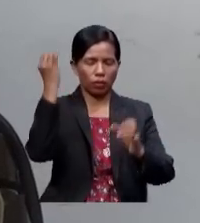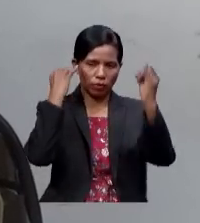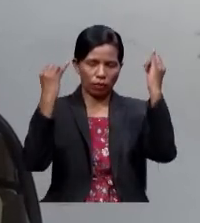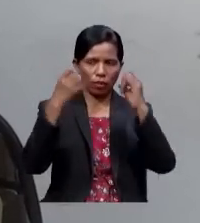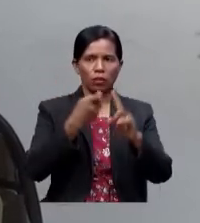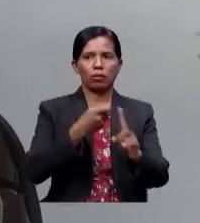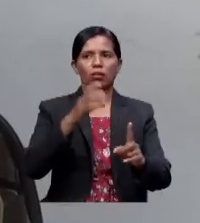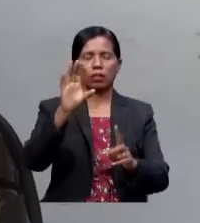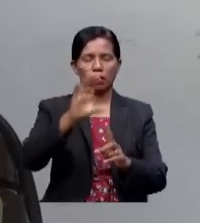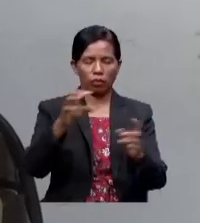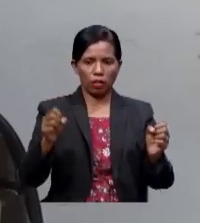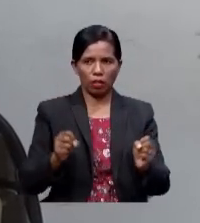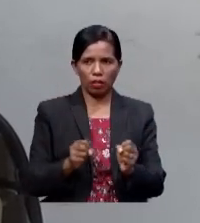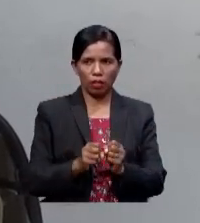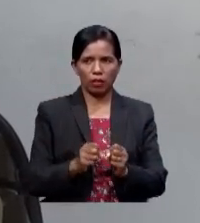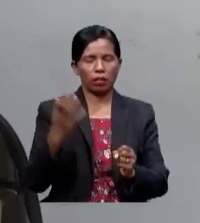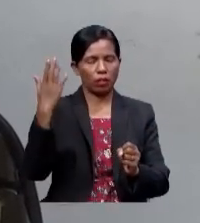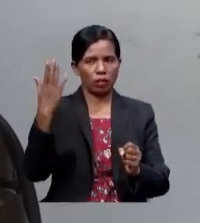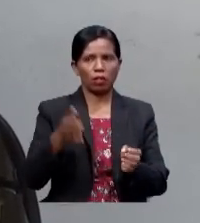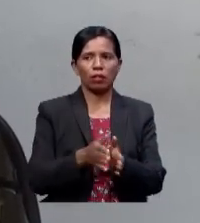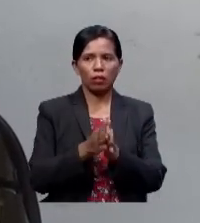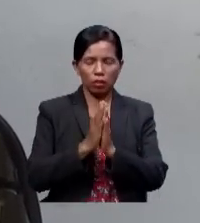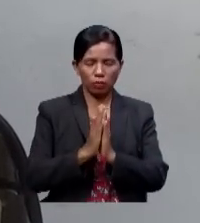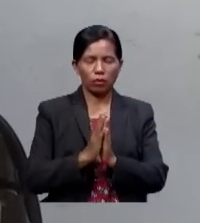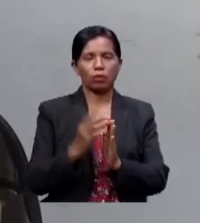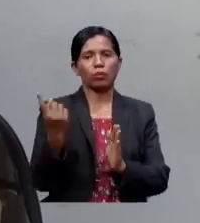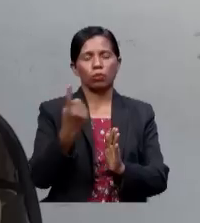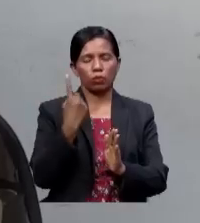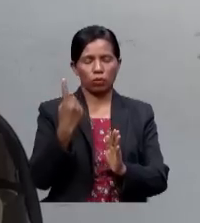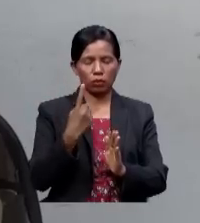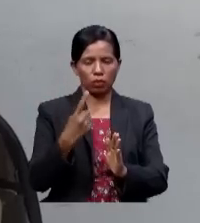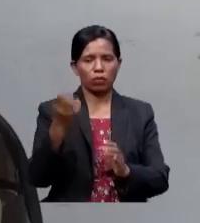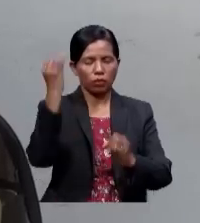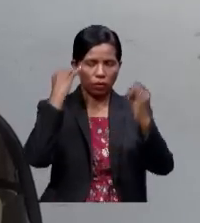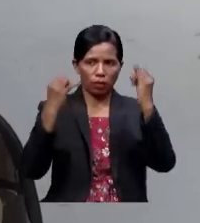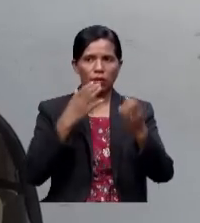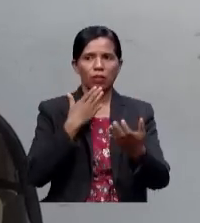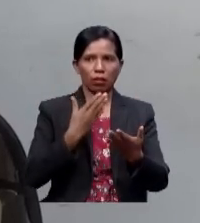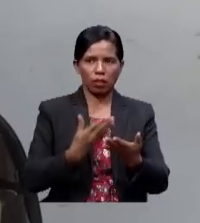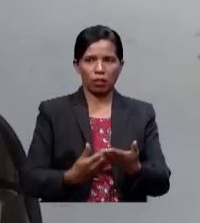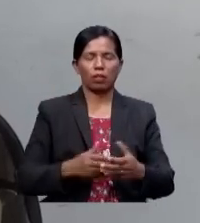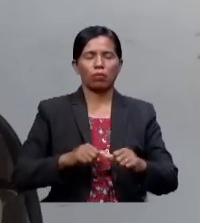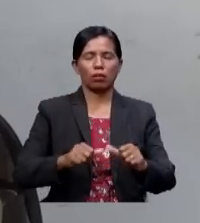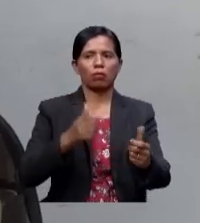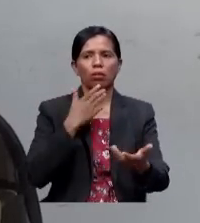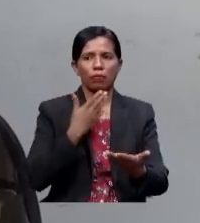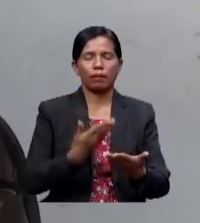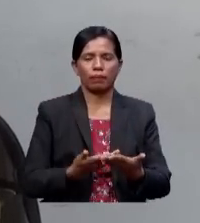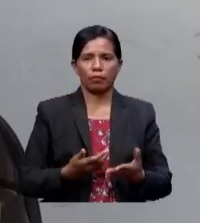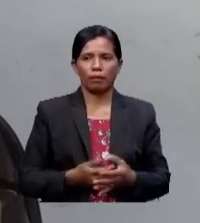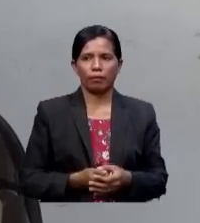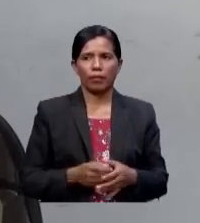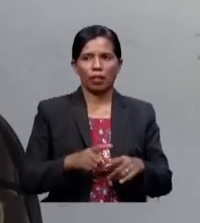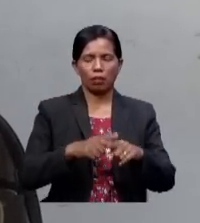sifal dia ni be maka wara dalam letter elio sempre husi informasi bain. Mai be ni hati tiran dia, waktu tu lah dia. Mati aku. Mungkin